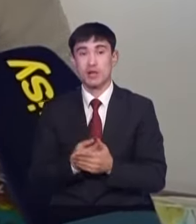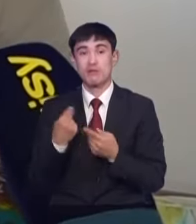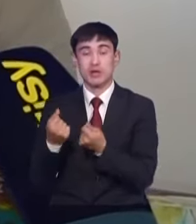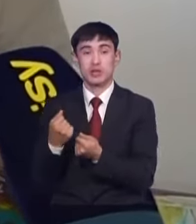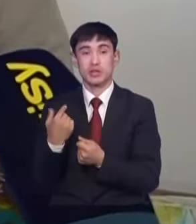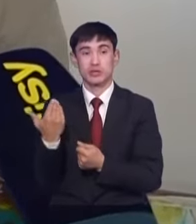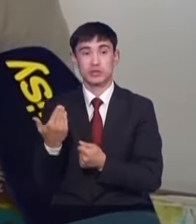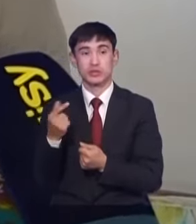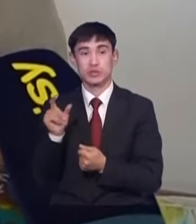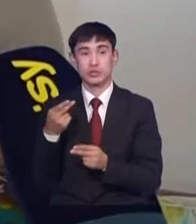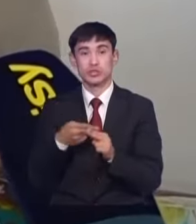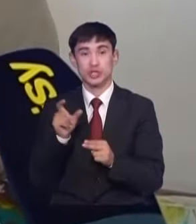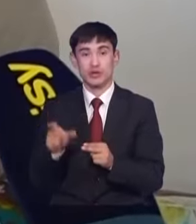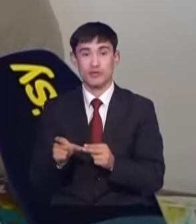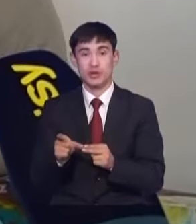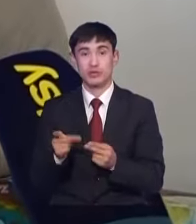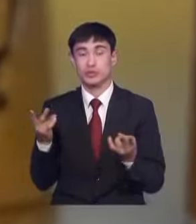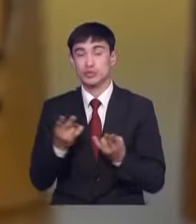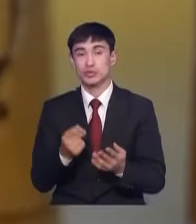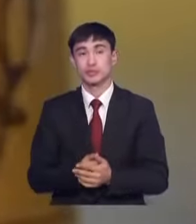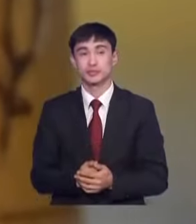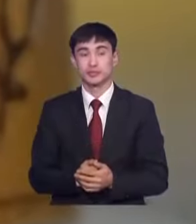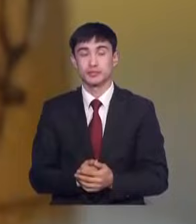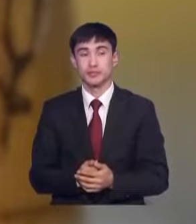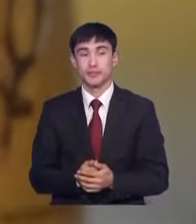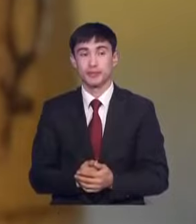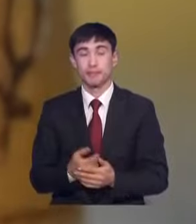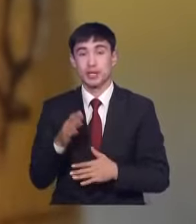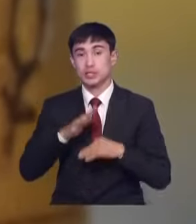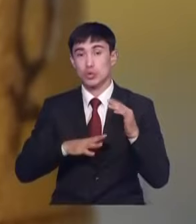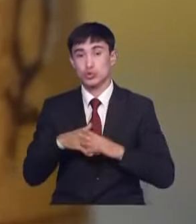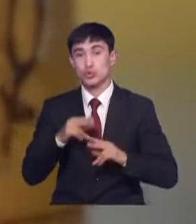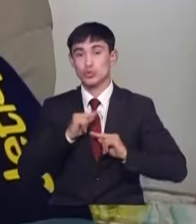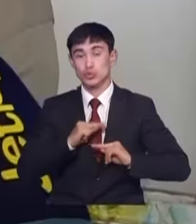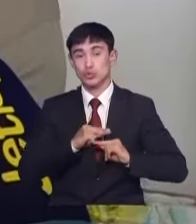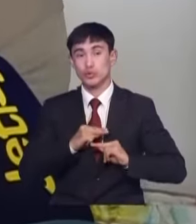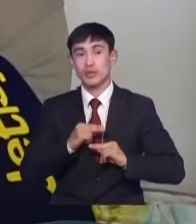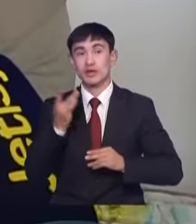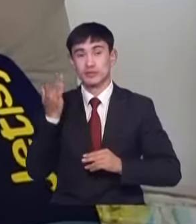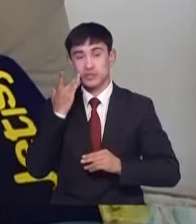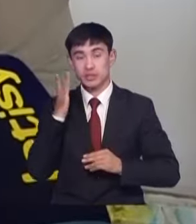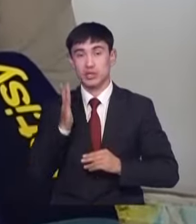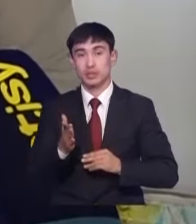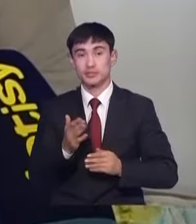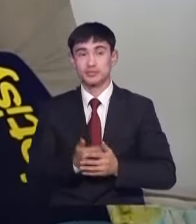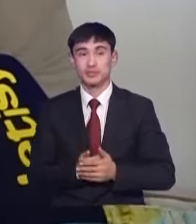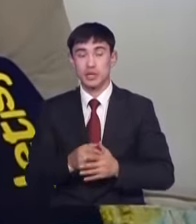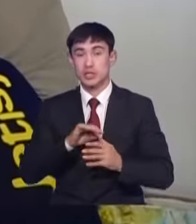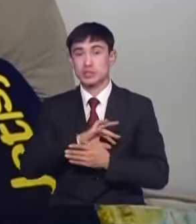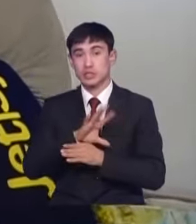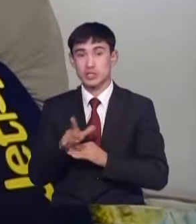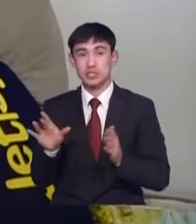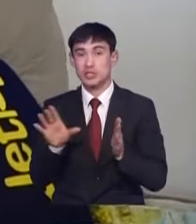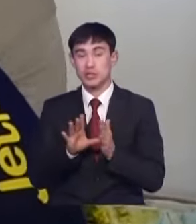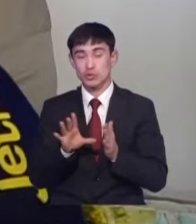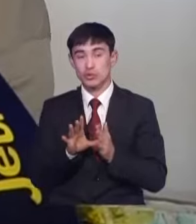на ту сферу которая человеку необходима Я за ручной труд и он всегда содержит некую